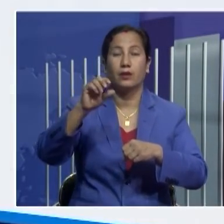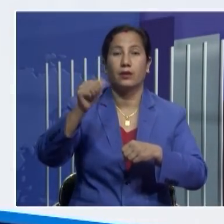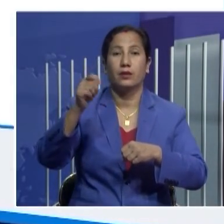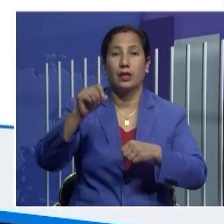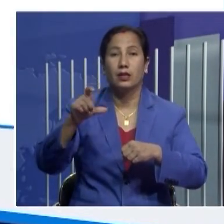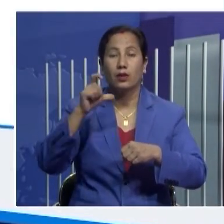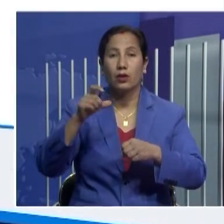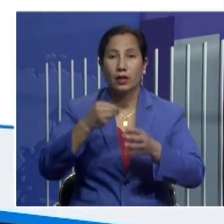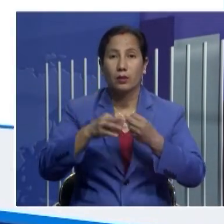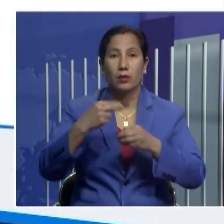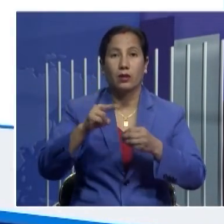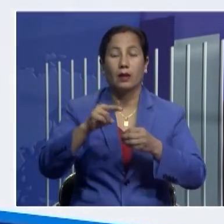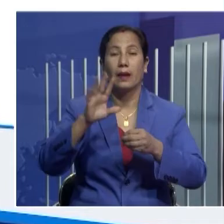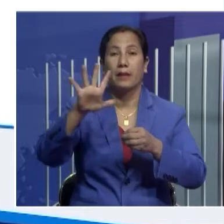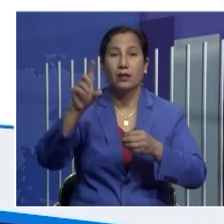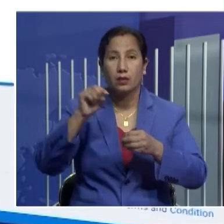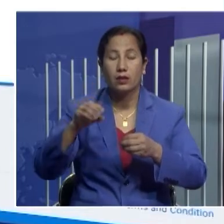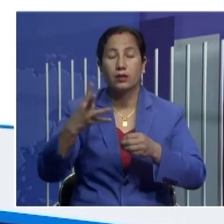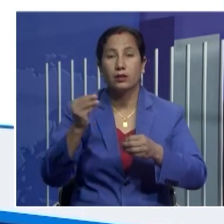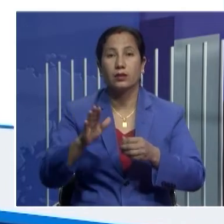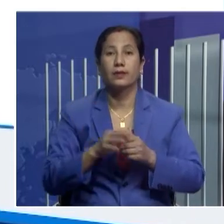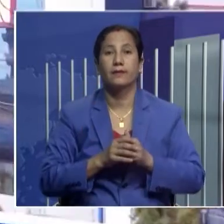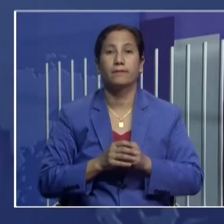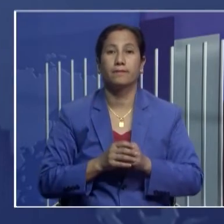कम्पनीको सेयर सबैभन्दा धेरै 5% घटेको छ।